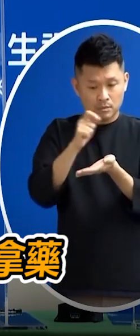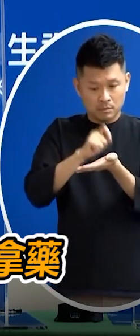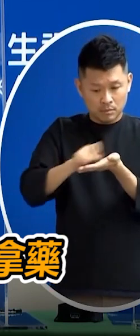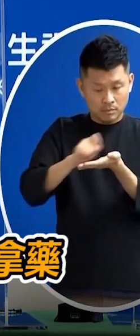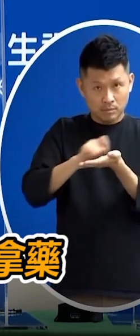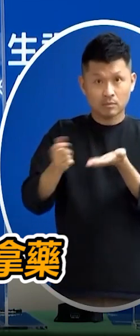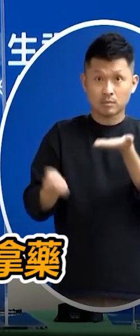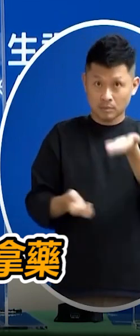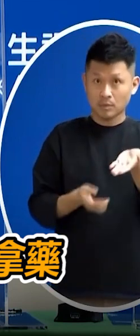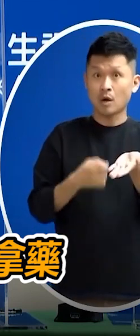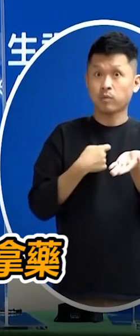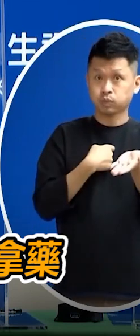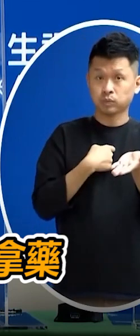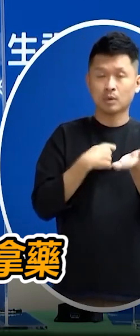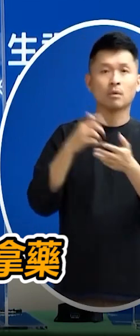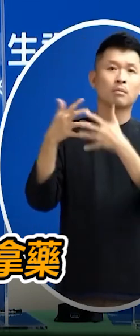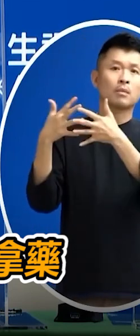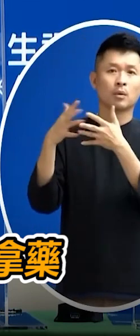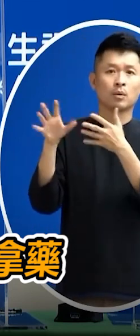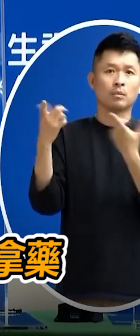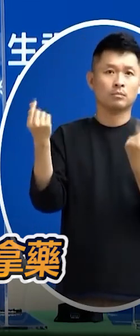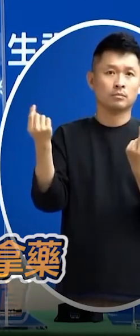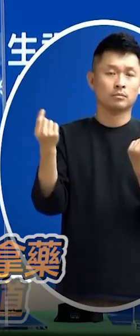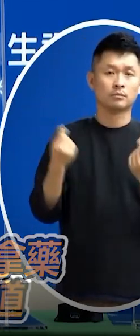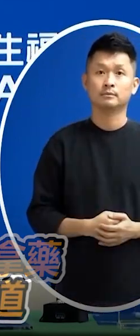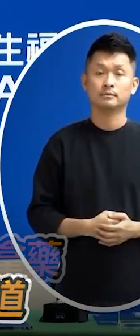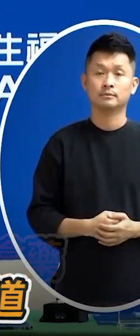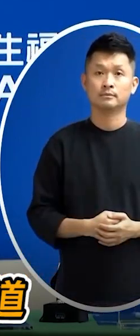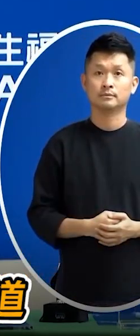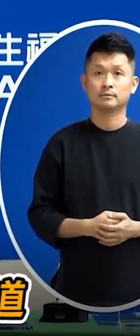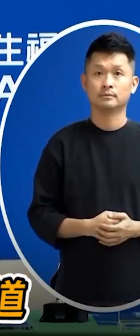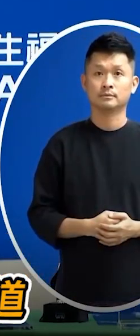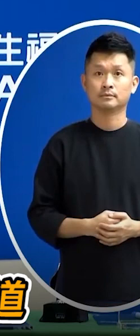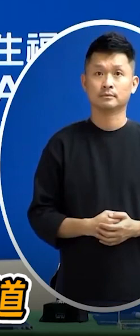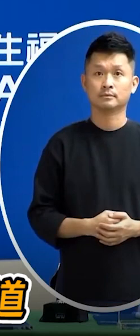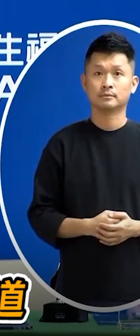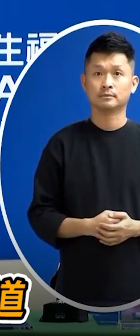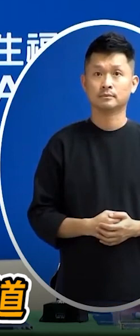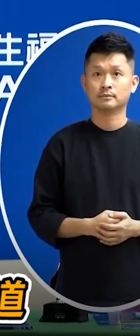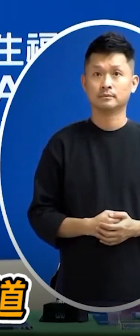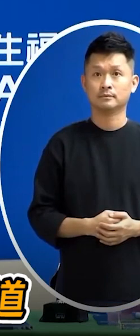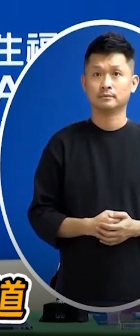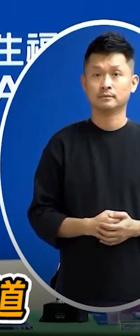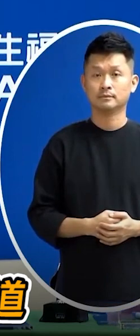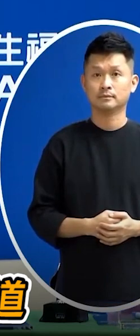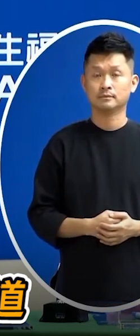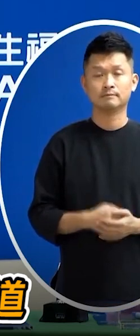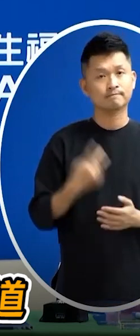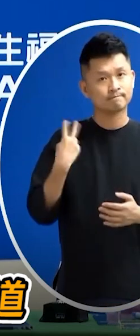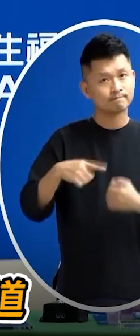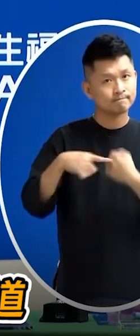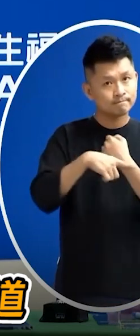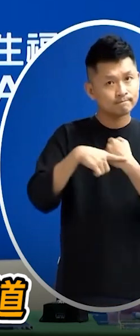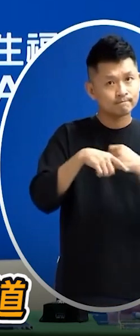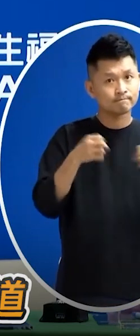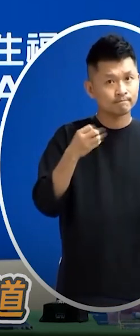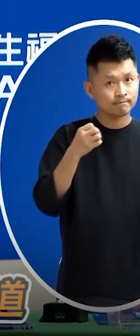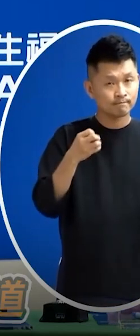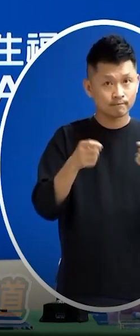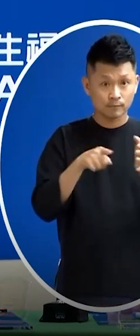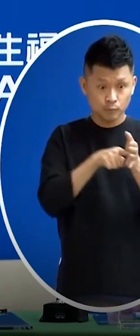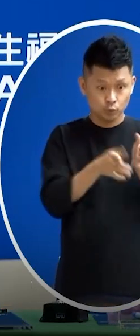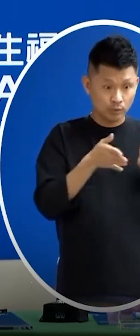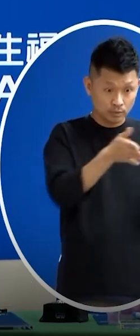这作为原则。那美国也是一样。那现在我们就再研议一些相关的绿色通